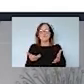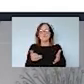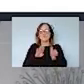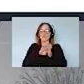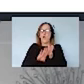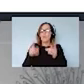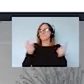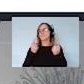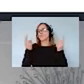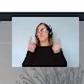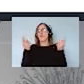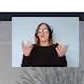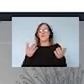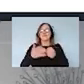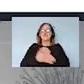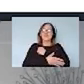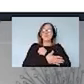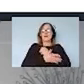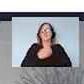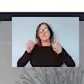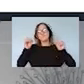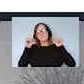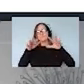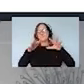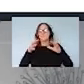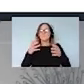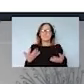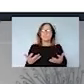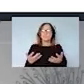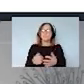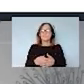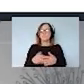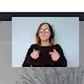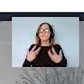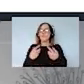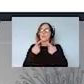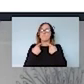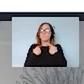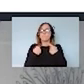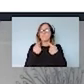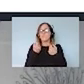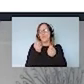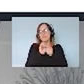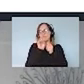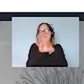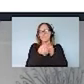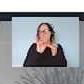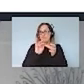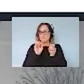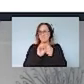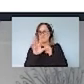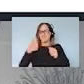oprócz tej przygody i tych zasobów przyświeca. I chciałam, dlatego tak jeszcze tu wrzuciłam ten slajd